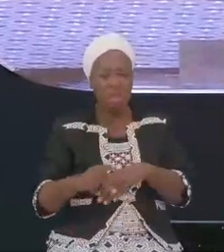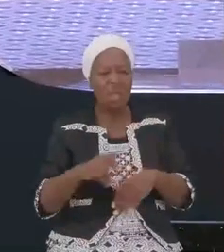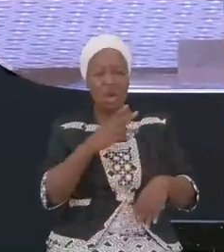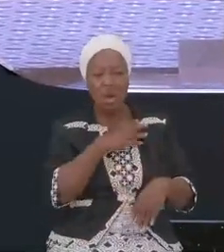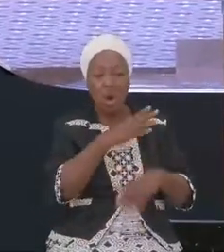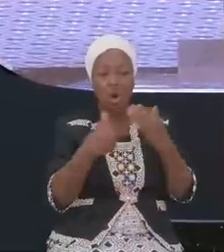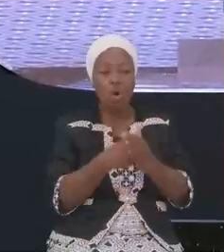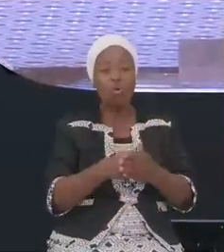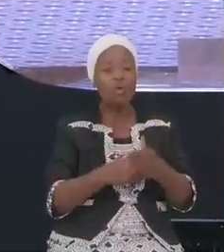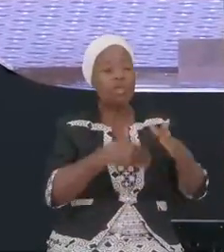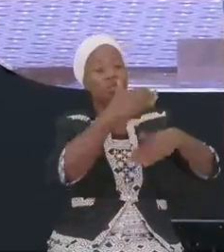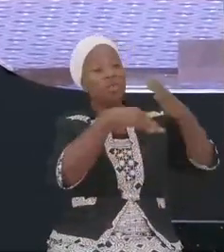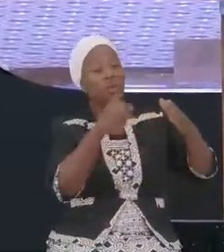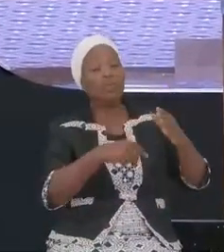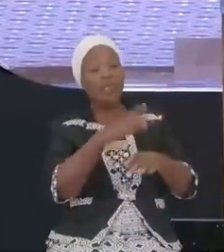postérité.